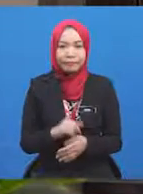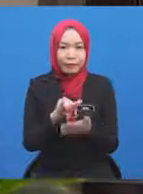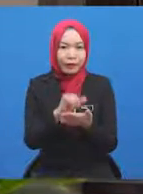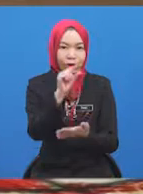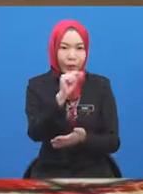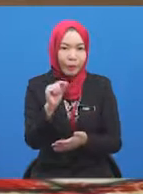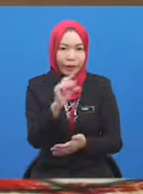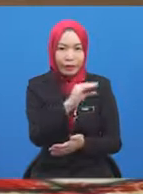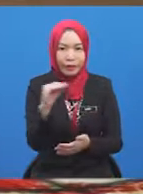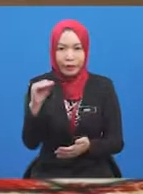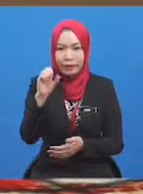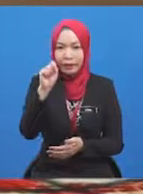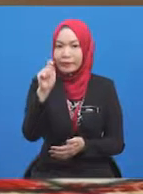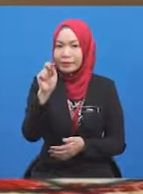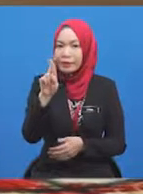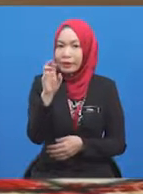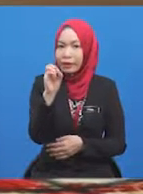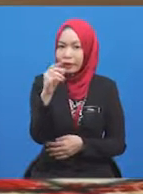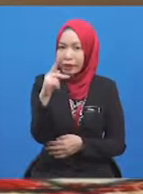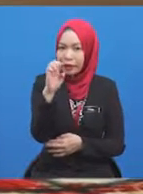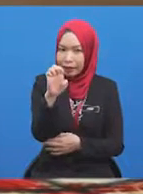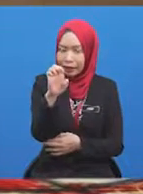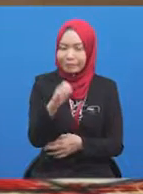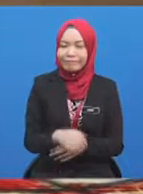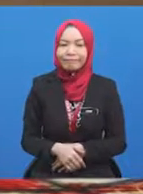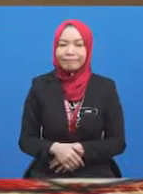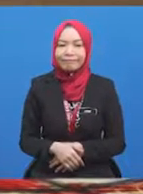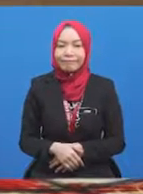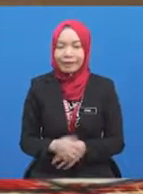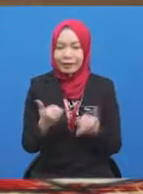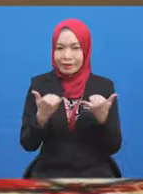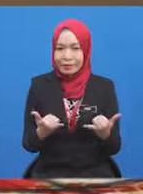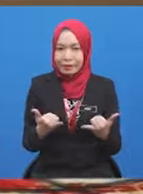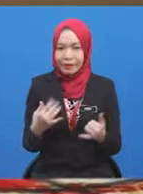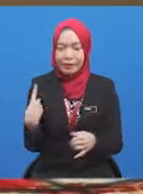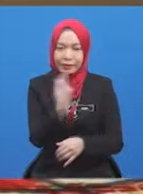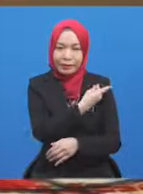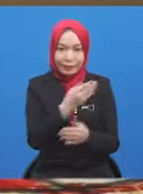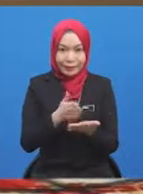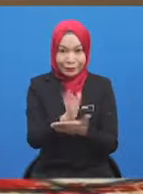stroke. Baiklah murid-murid, cikgu teruskan dengan tool yang ketiga.